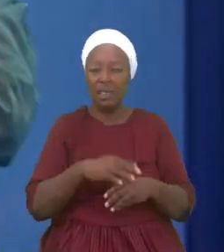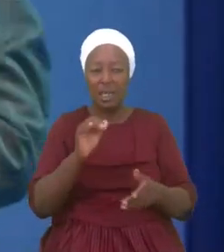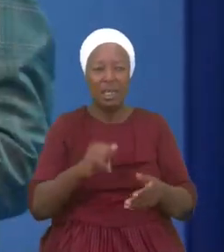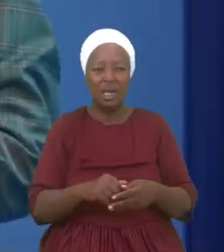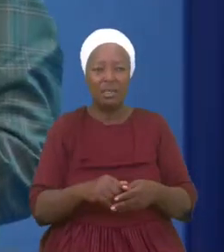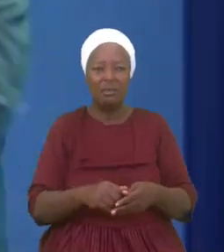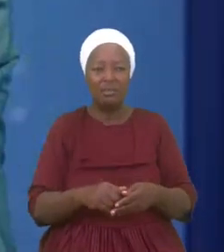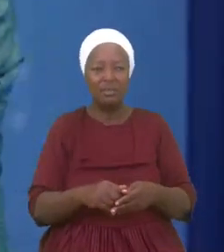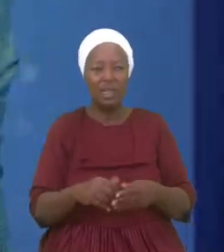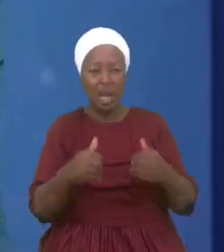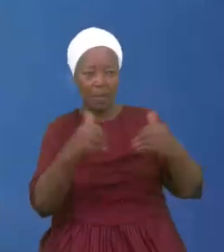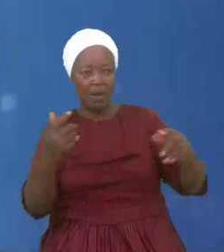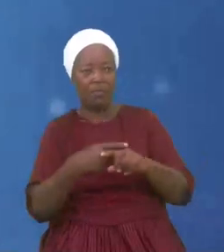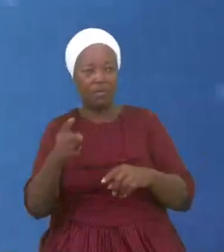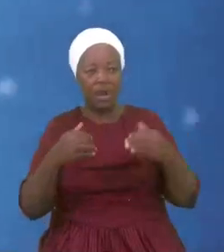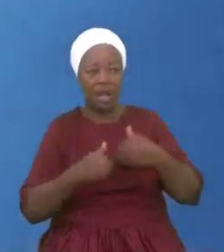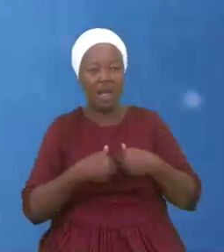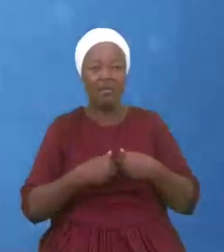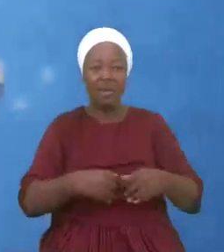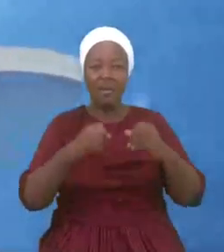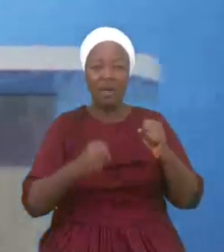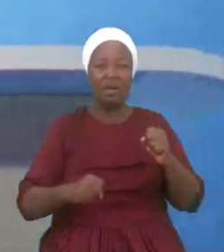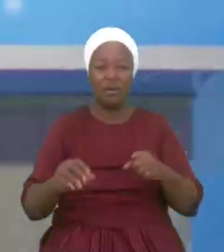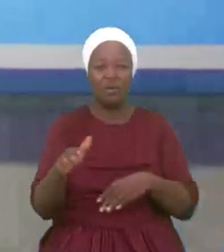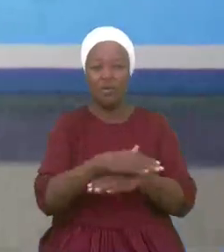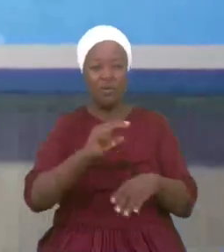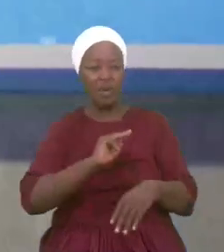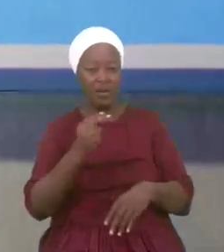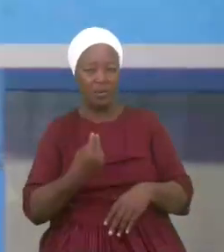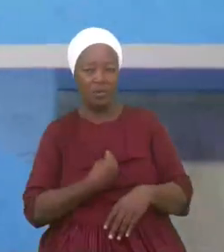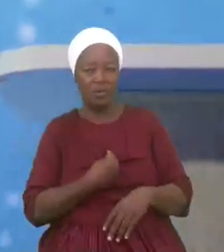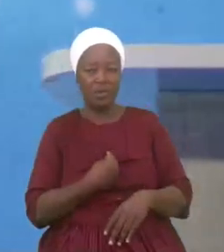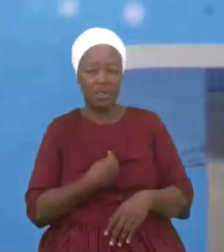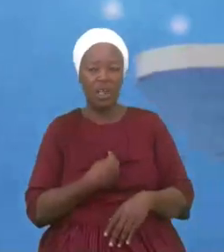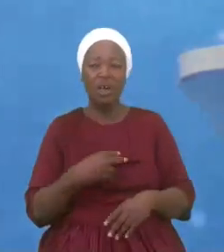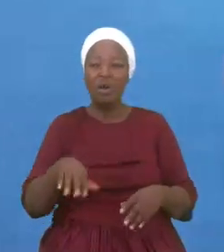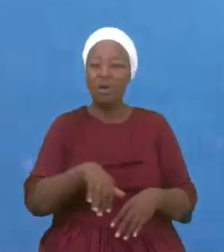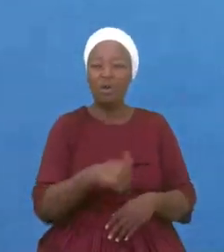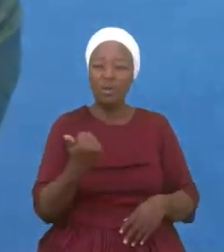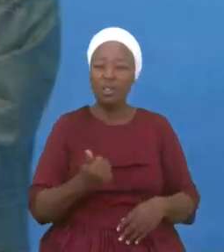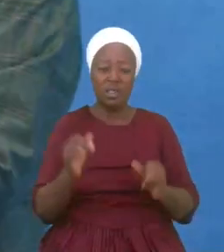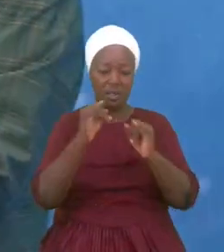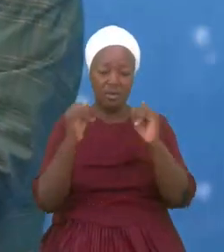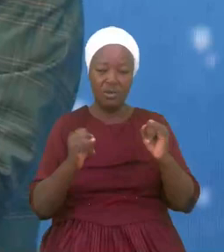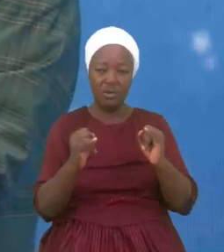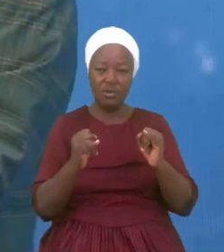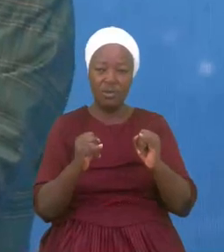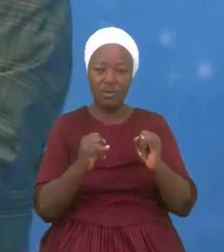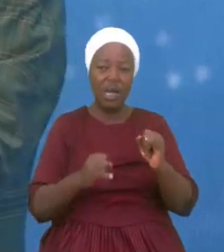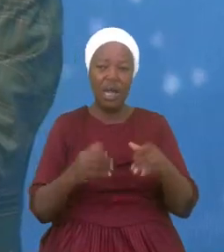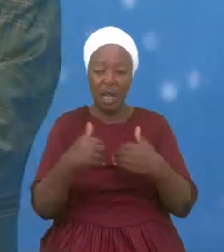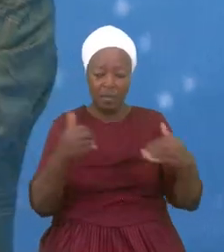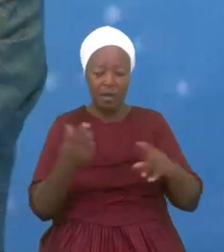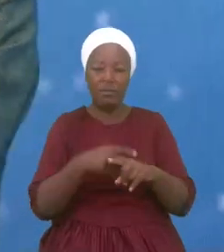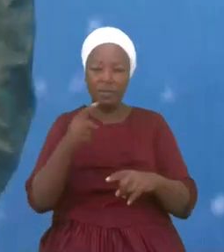d'autres maîtres que toi ont dominé sur nous d'autres maîtres que toi